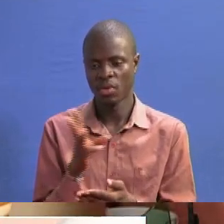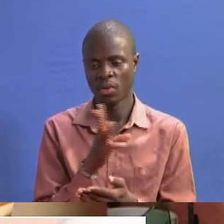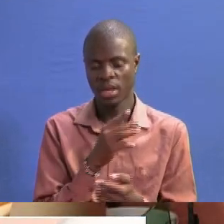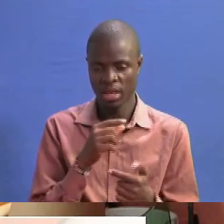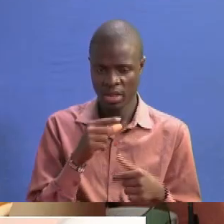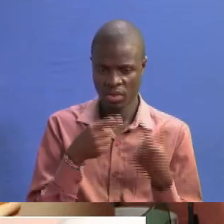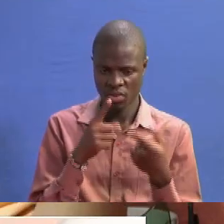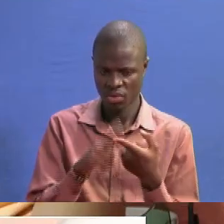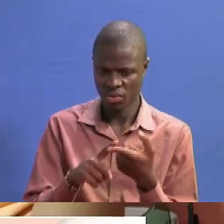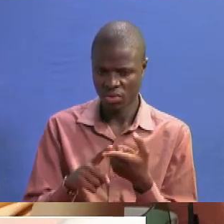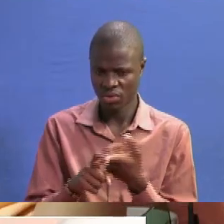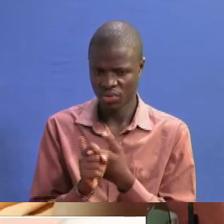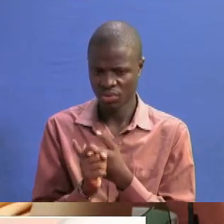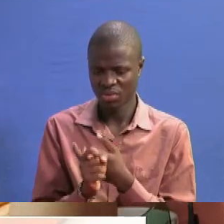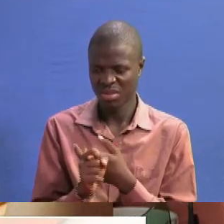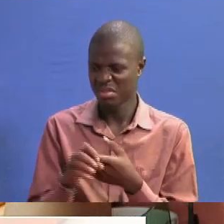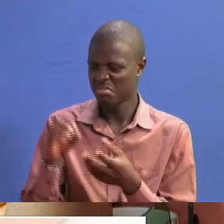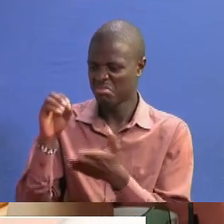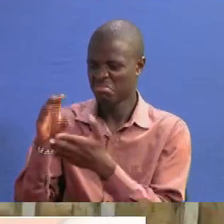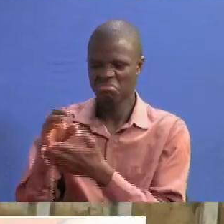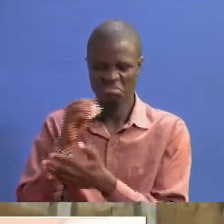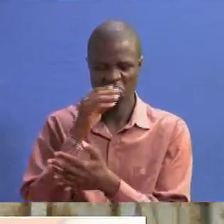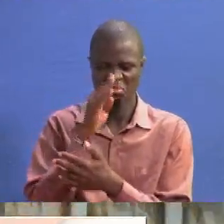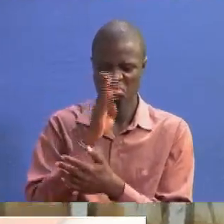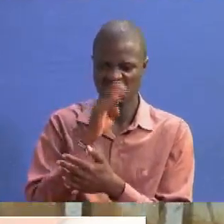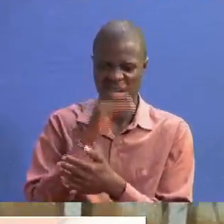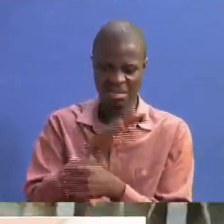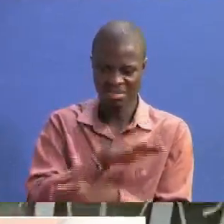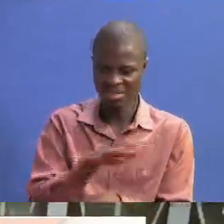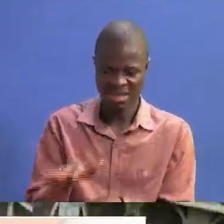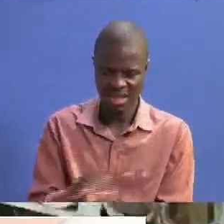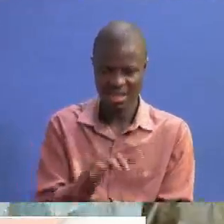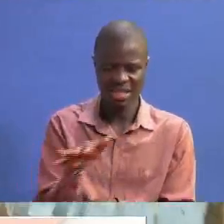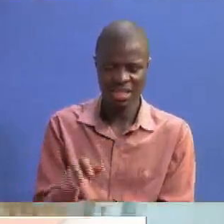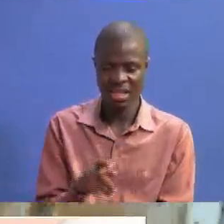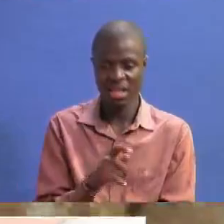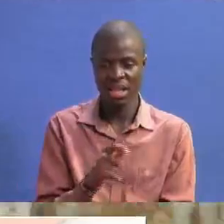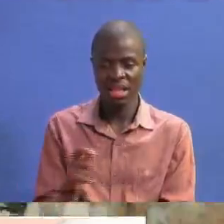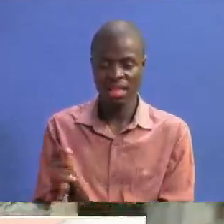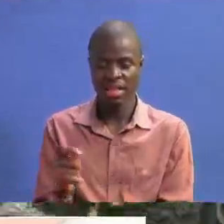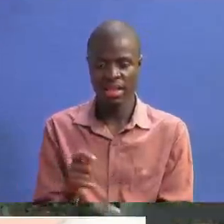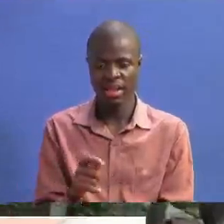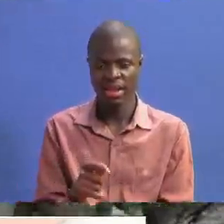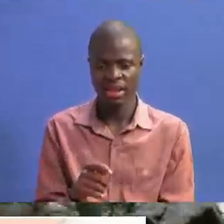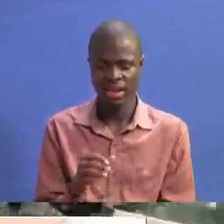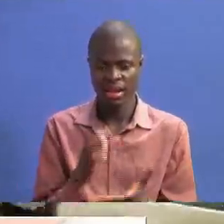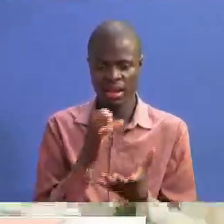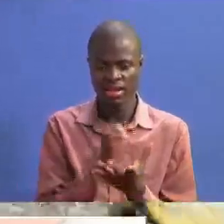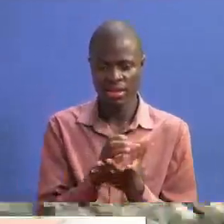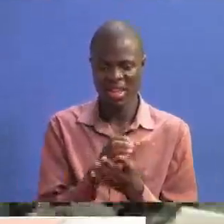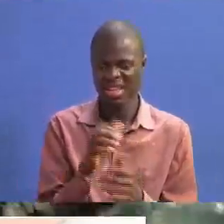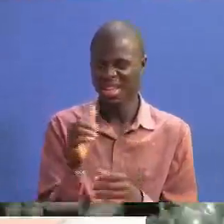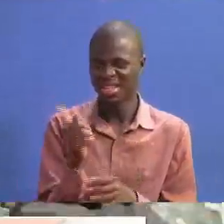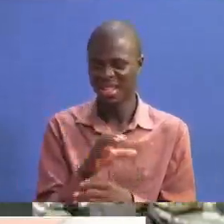sites kwenda kuzi outsource for hours. Chupa za mvinyo hutumika, bali tunaelezewa chupa yoyote inaweza